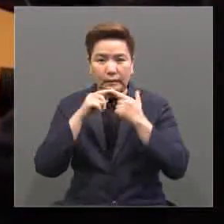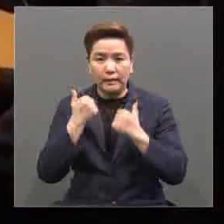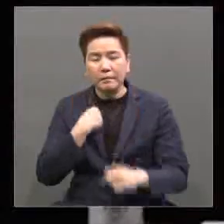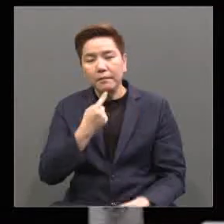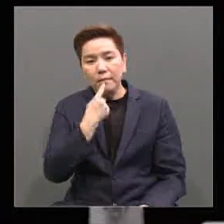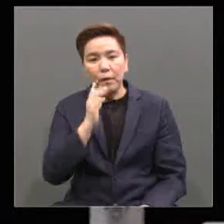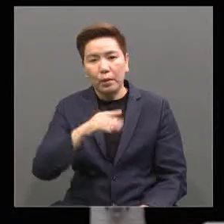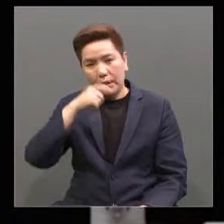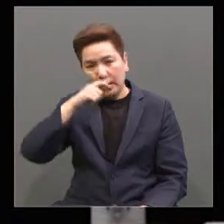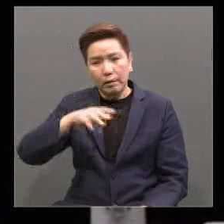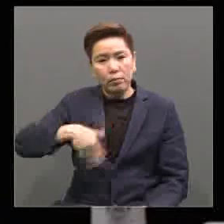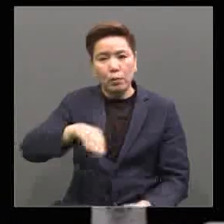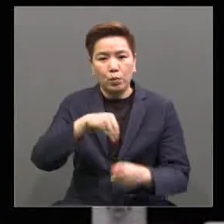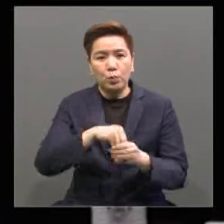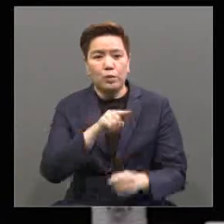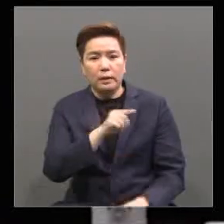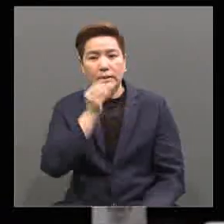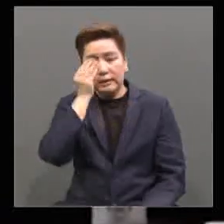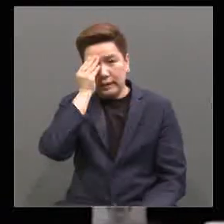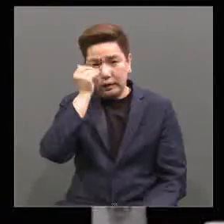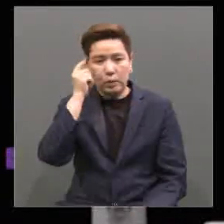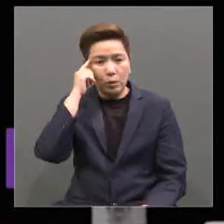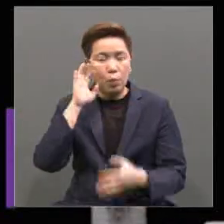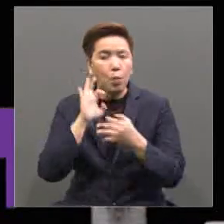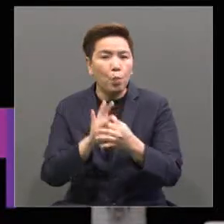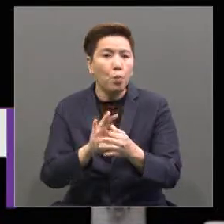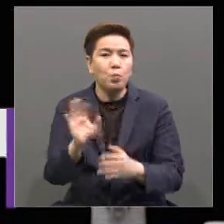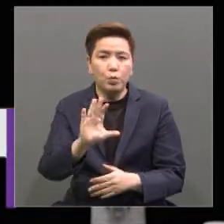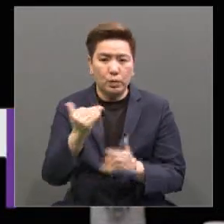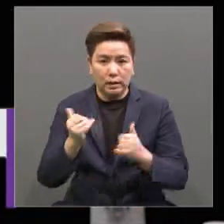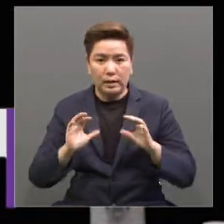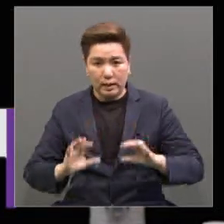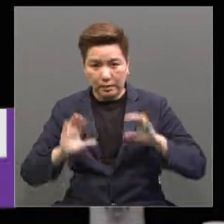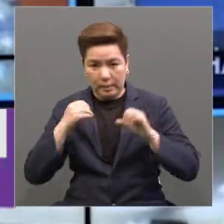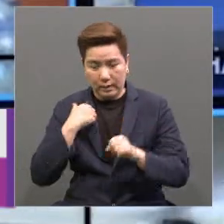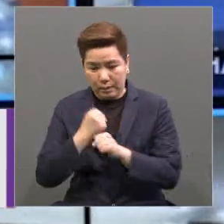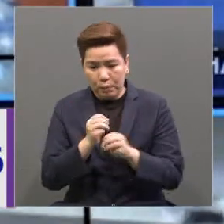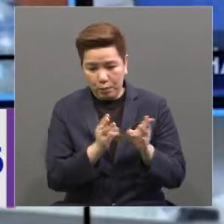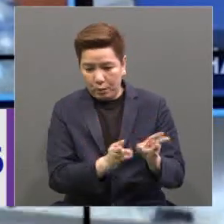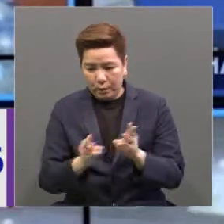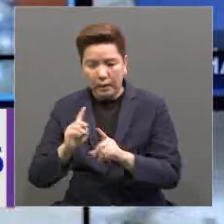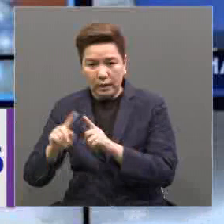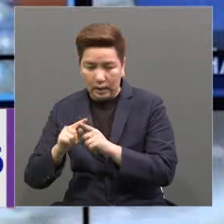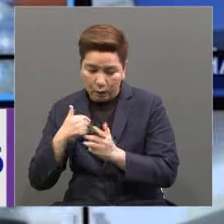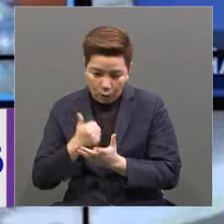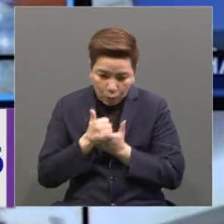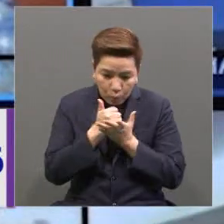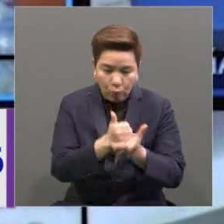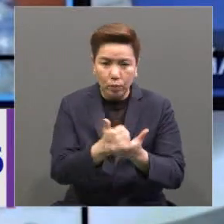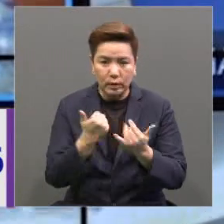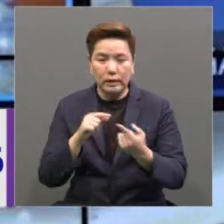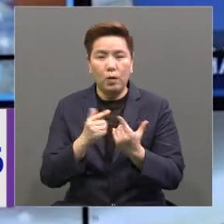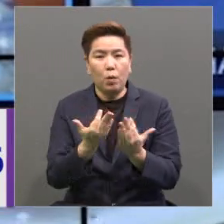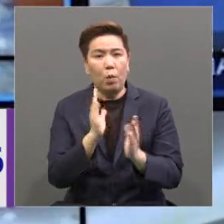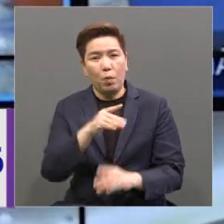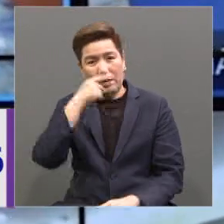สื่อสารไปยังคนไทยในอิสราเอลนะคะบอกว่าอย่าได้กังวลเพราะรัฐบาลจะทำทุกวิถีทางเพื่อช่วยเหลือขอให้คนไทยใน